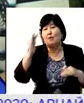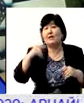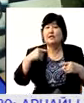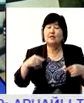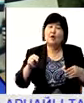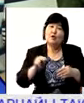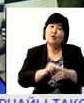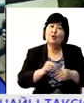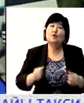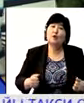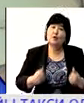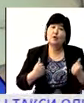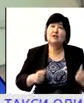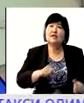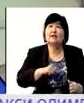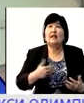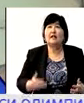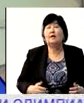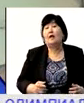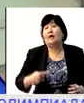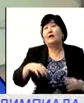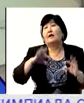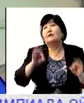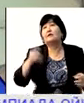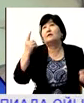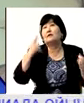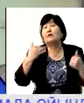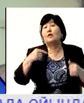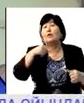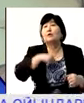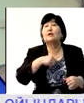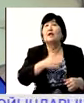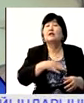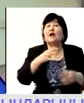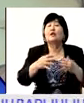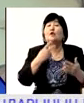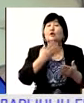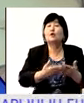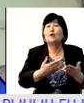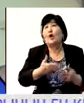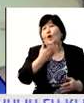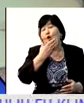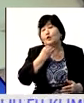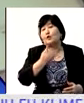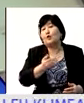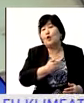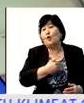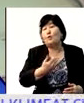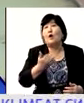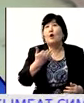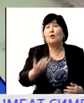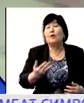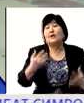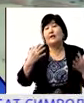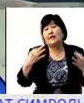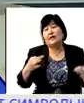шамалы жөндеуге өзі тырысады. Шебердің туындылары оның ішкі жан дүниесінің көрінісі, сұлулыққа құмарлығы, ой